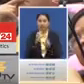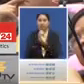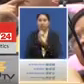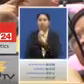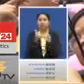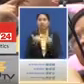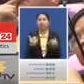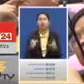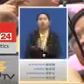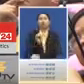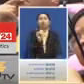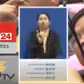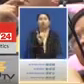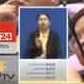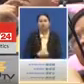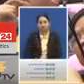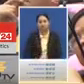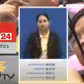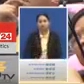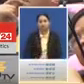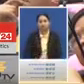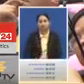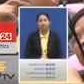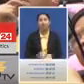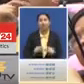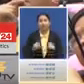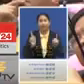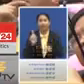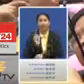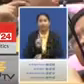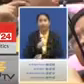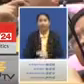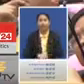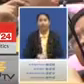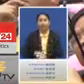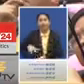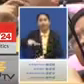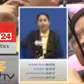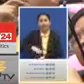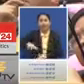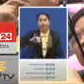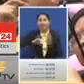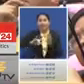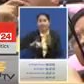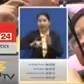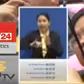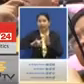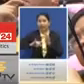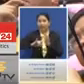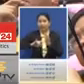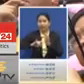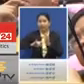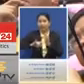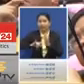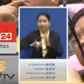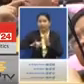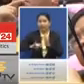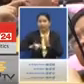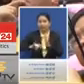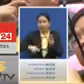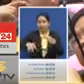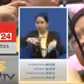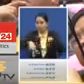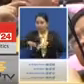ไม่ยุติซะทีเดียวแต่ที่แน่ๆกัญชาไม่ใช่ยามโหสถไม่ใช่รักษาได้ทุก